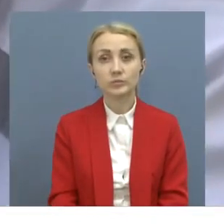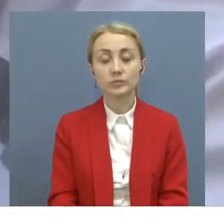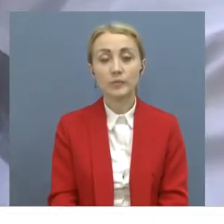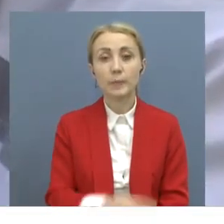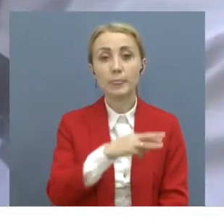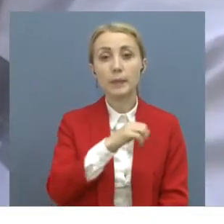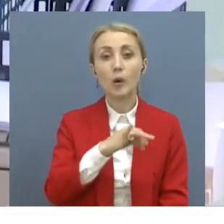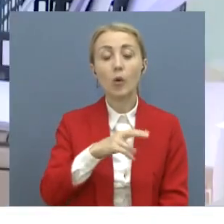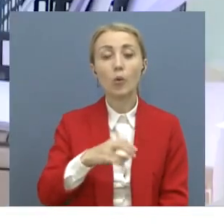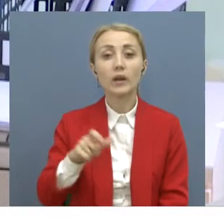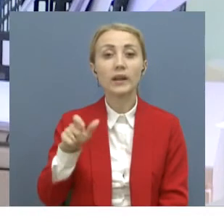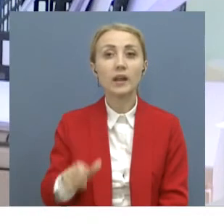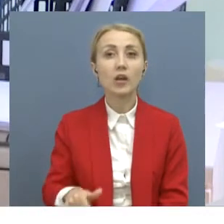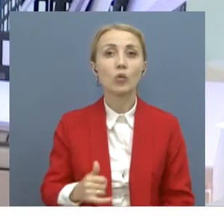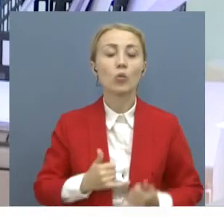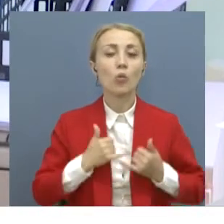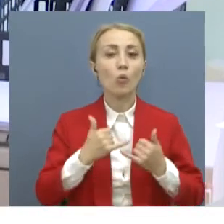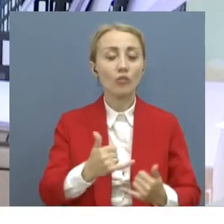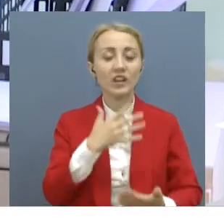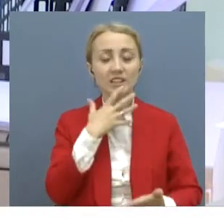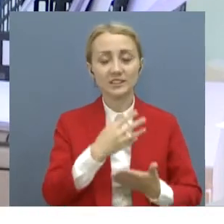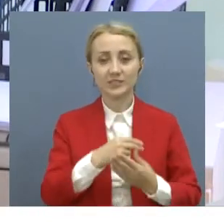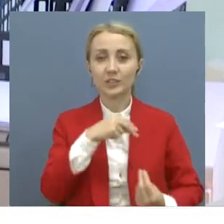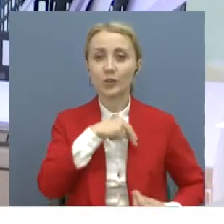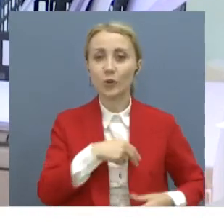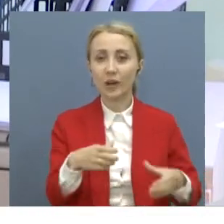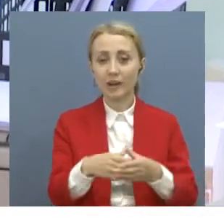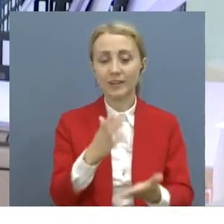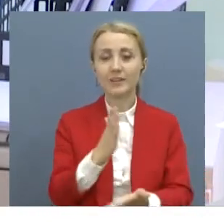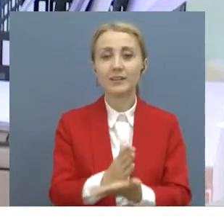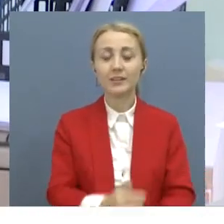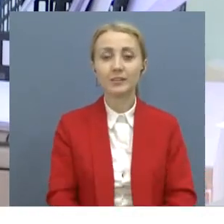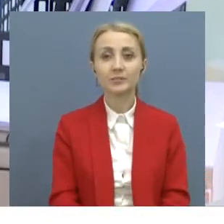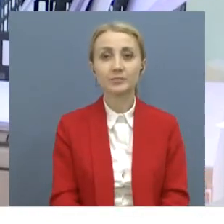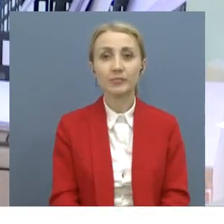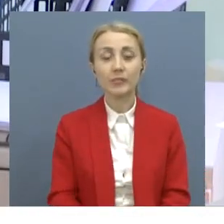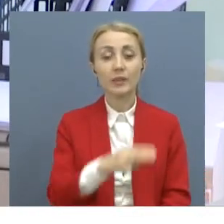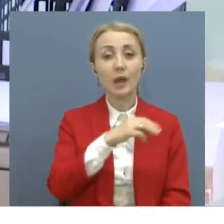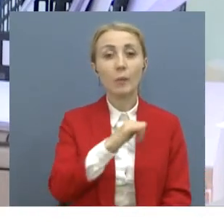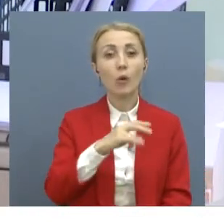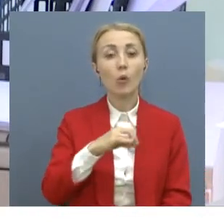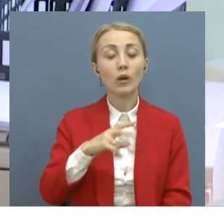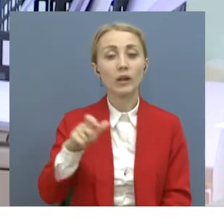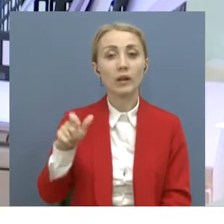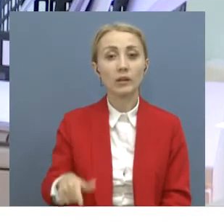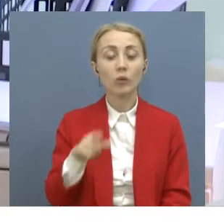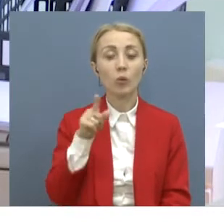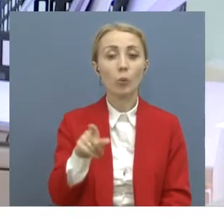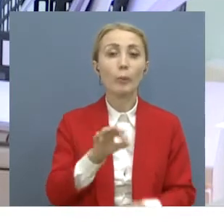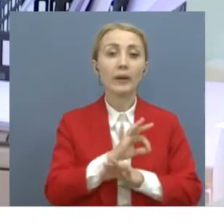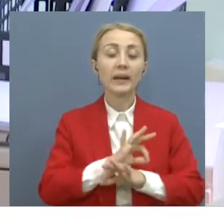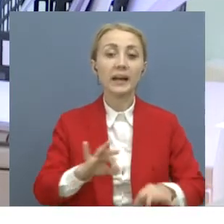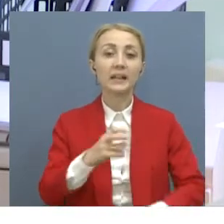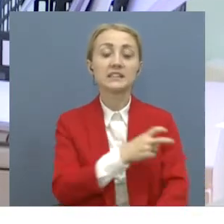да абыройлы. Жауапкершілігі жоғары, енді сыйлайды,